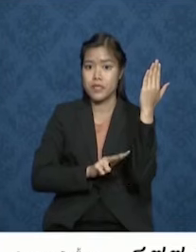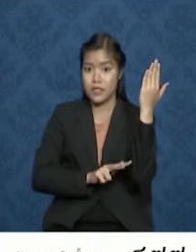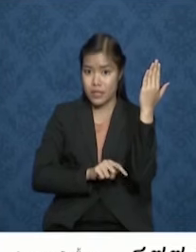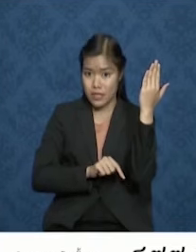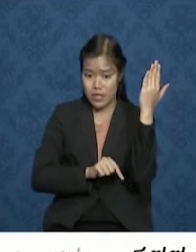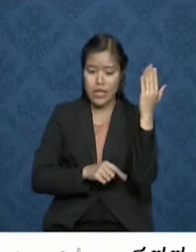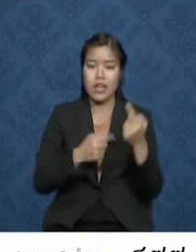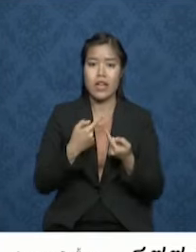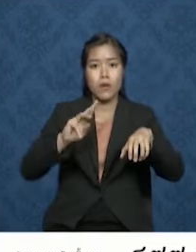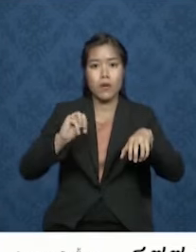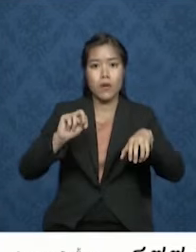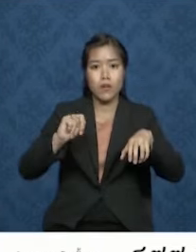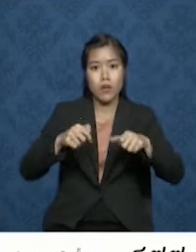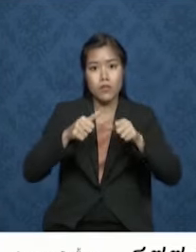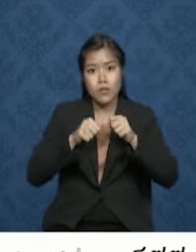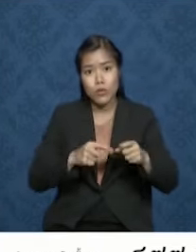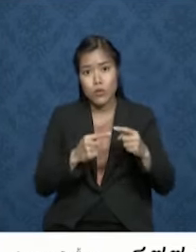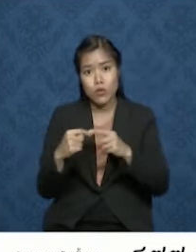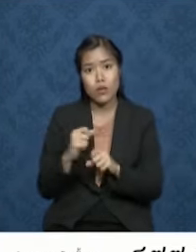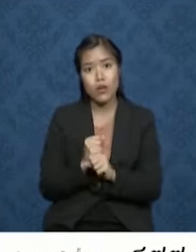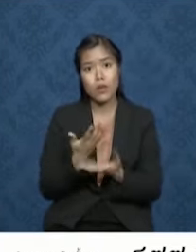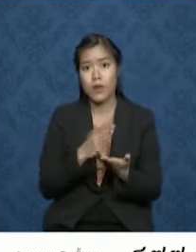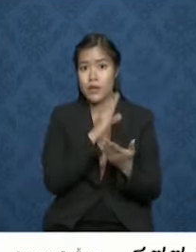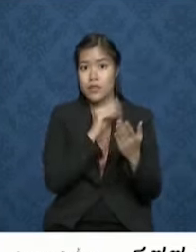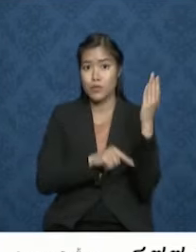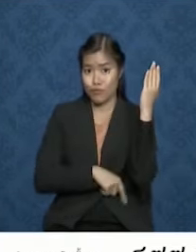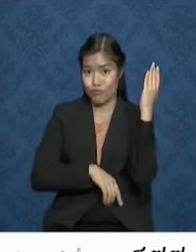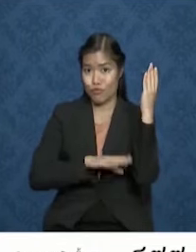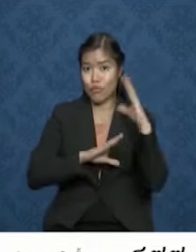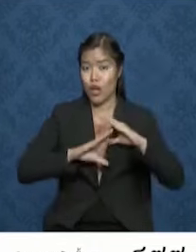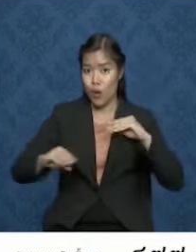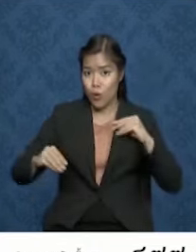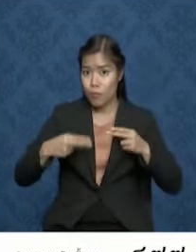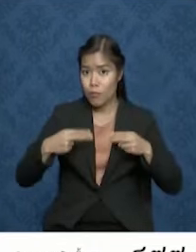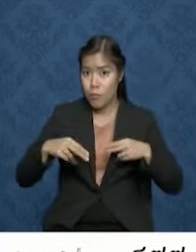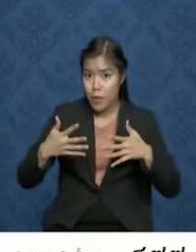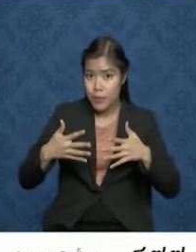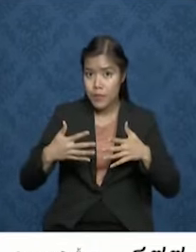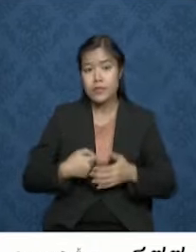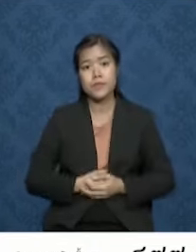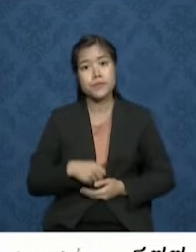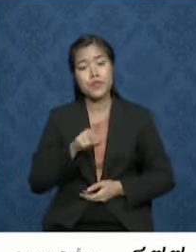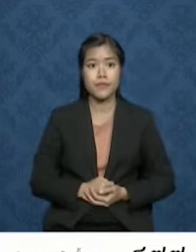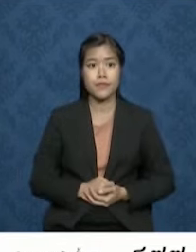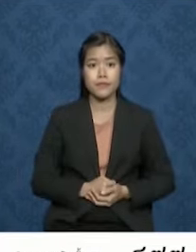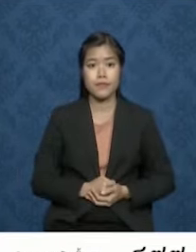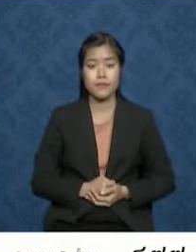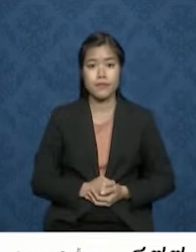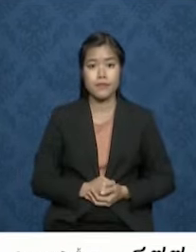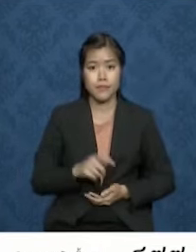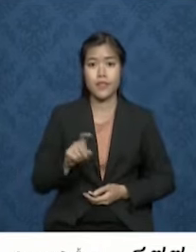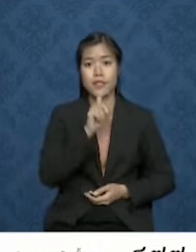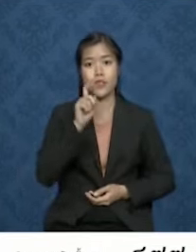ไปได้ยังไงถ้าเกิดว่าสันติภาพมันเกิดขึ้นในจังหวัดชายดันภาคใต้คำถามนี้เป็นคำถามใหญ่ครับท่านประธานครับเพราะว่าเอา